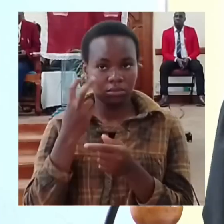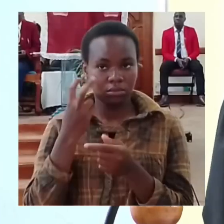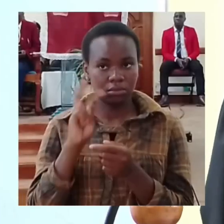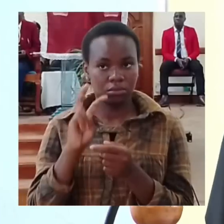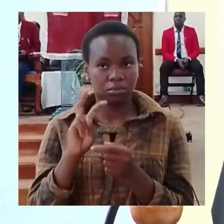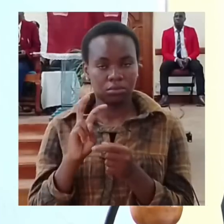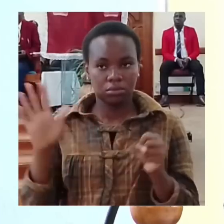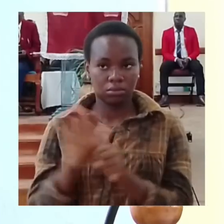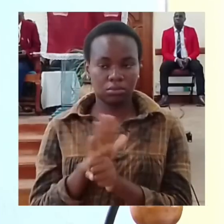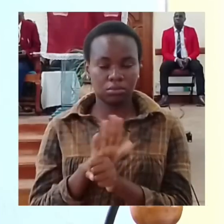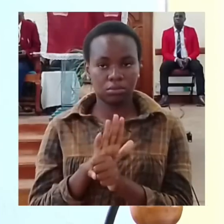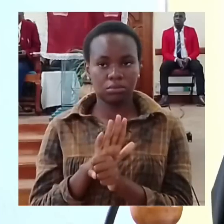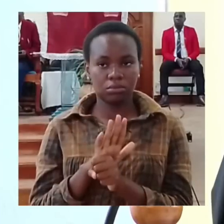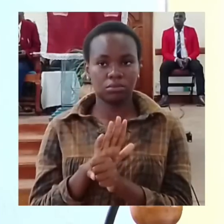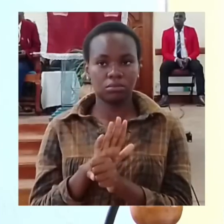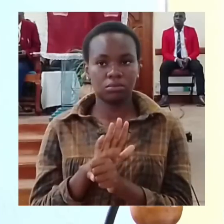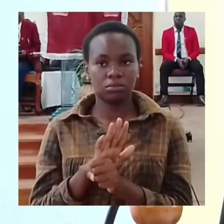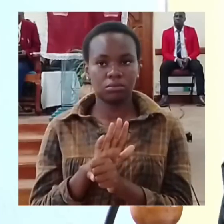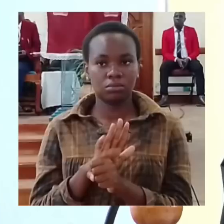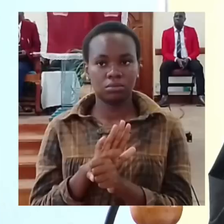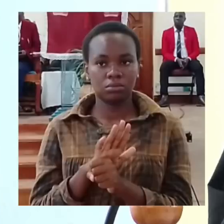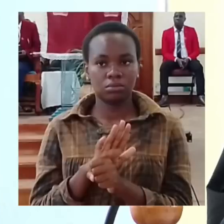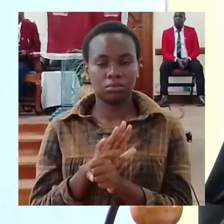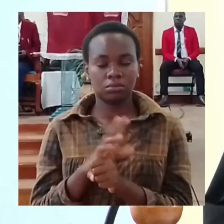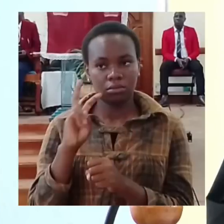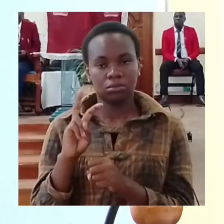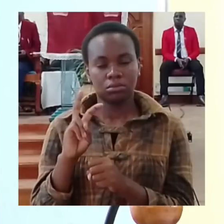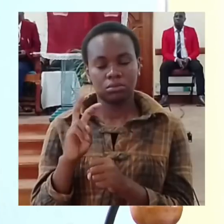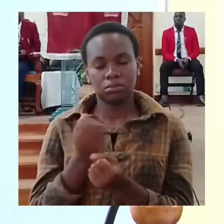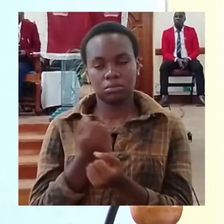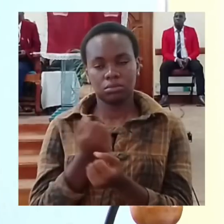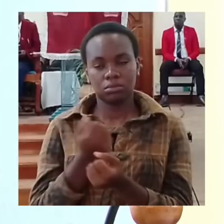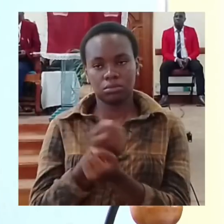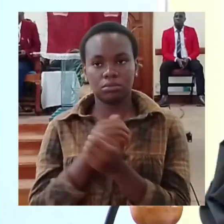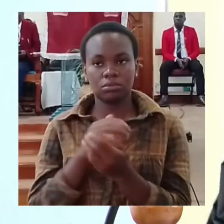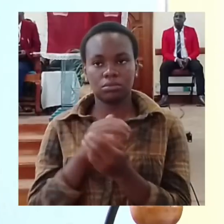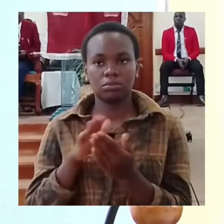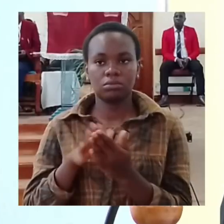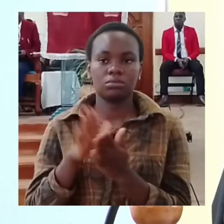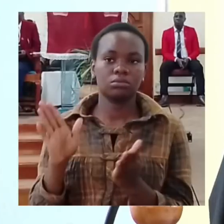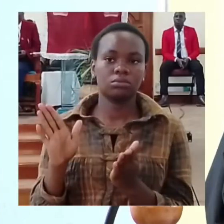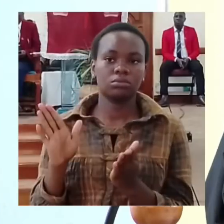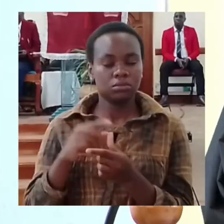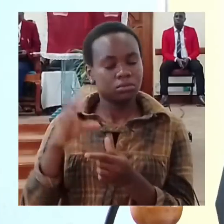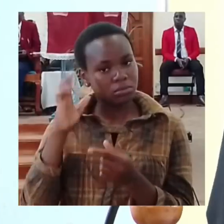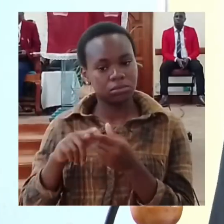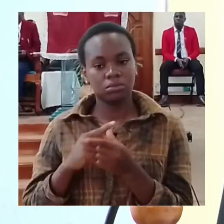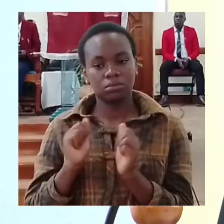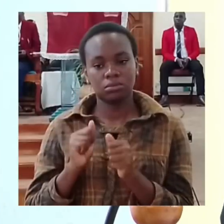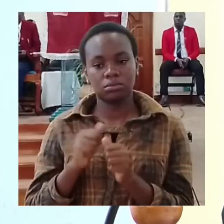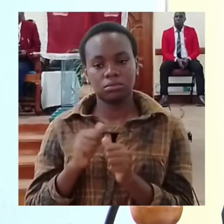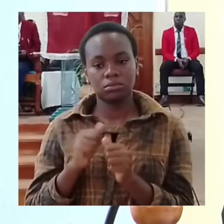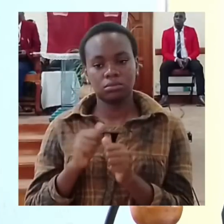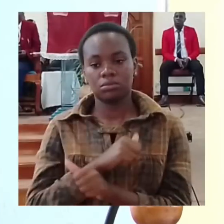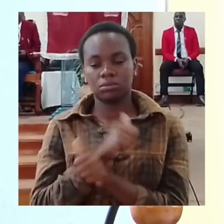akinyanĩire mũno, akĩona Ngai ta amwendete mũno, akĩigua ta akinyĩte harĩa hagĩrĩire. Na kiugo kĩa